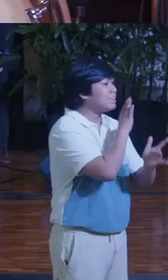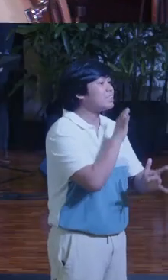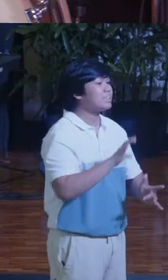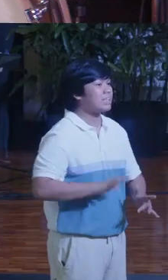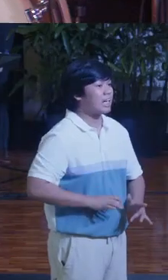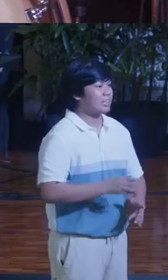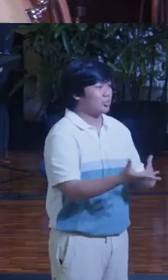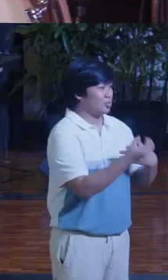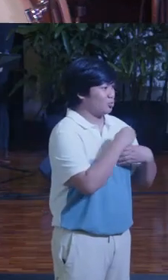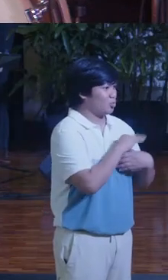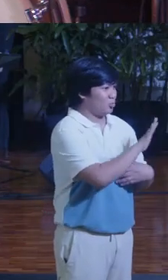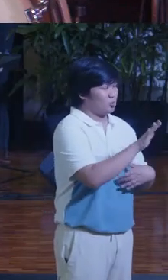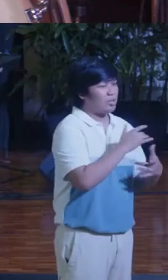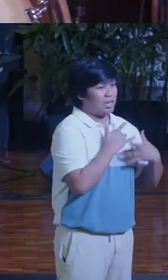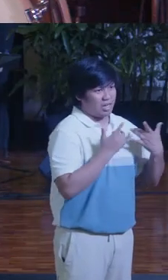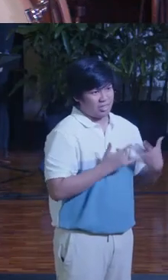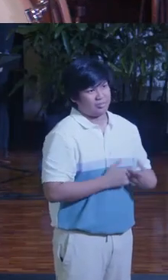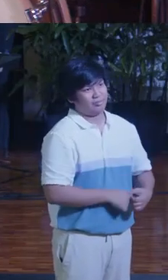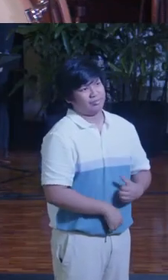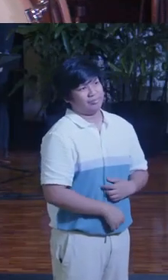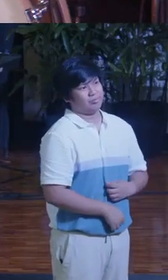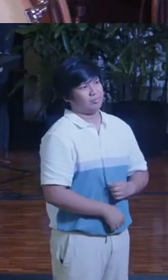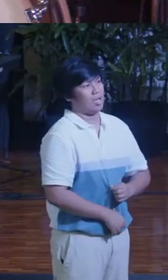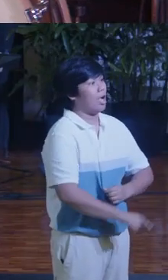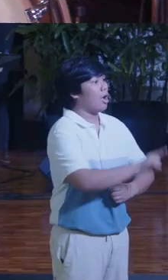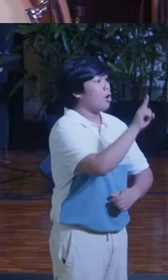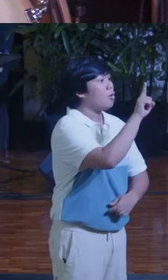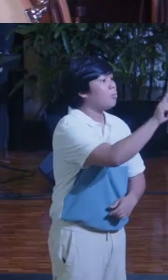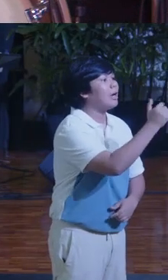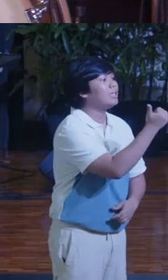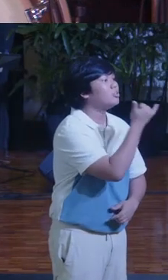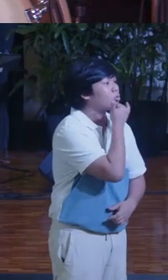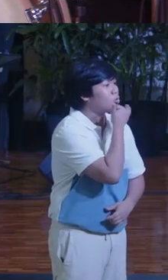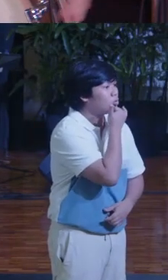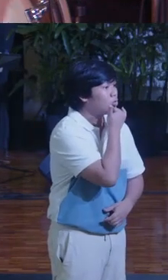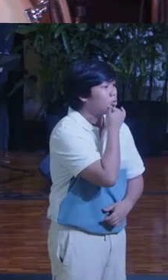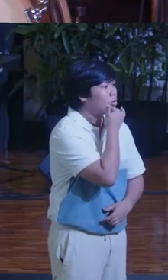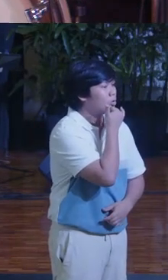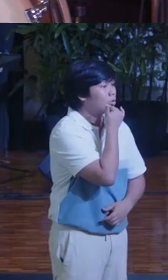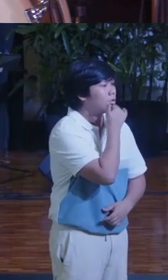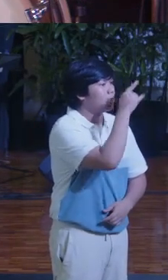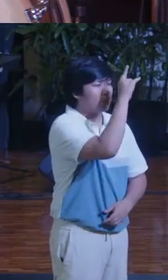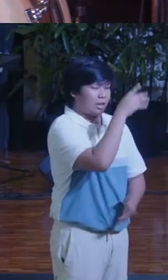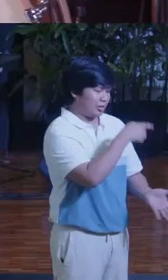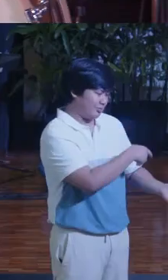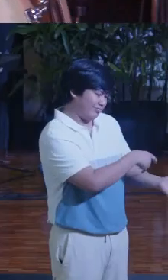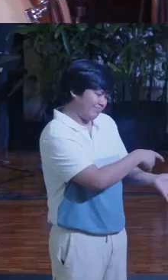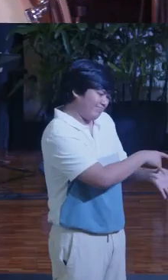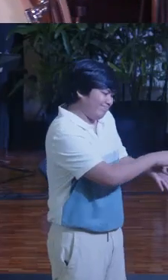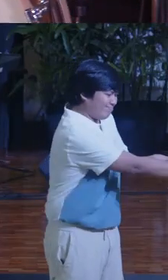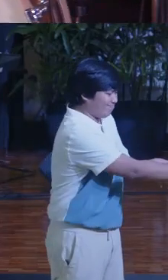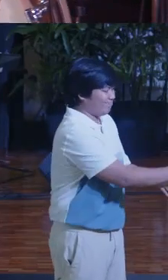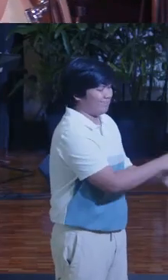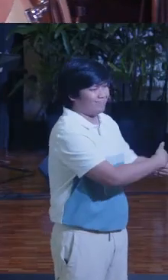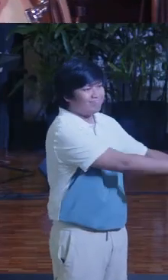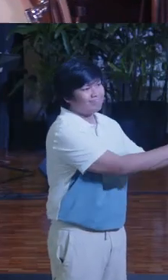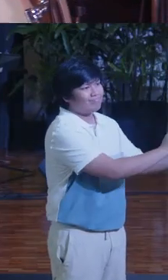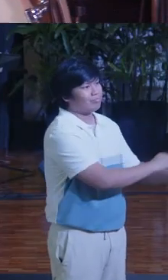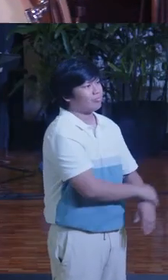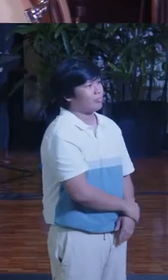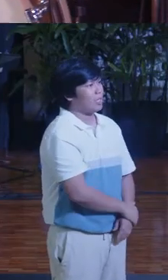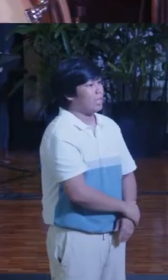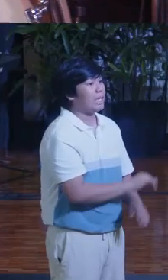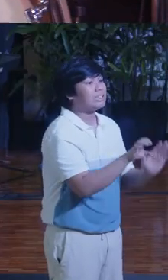Isang bad work lang. Kaya nga, ang ating pong pinananampalatayanan ay